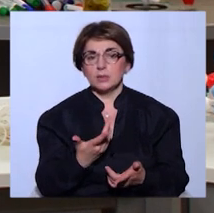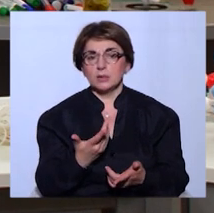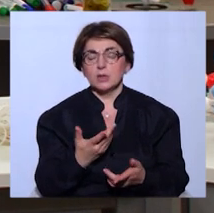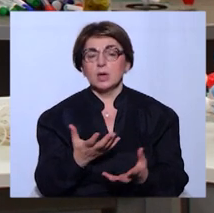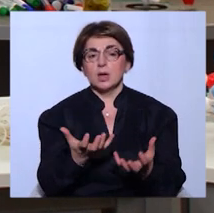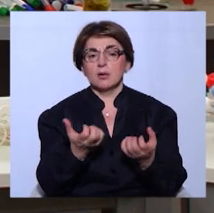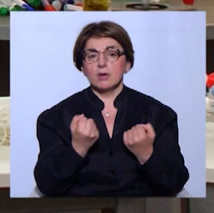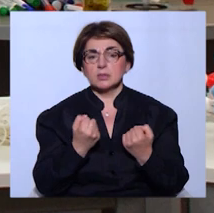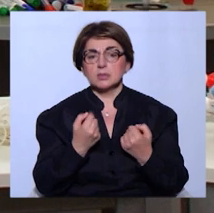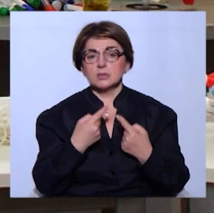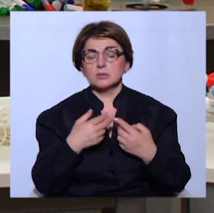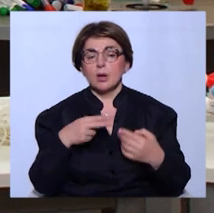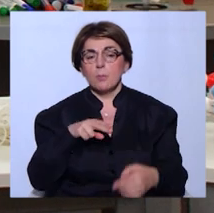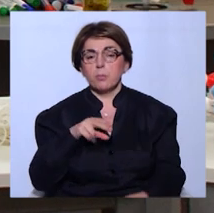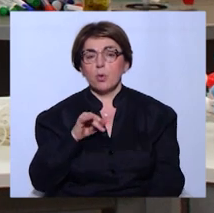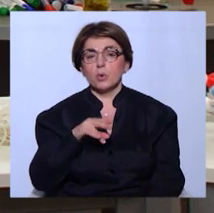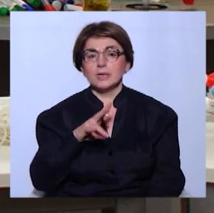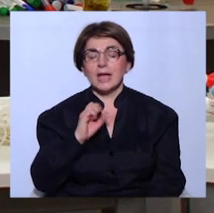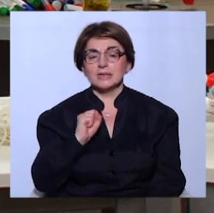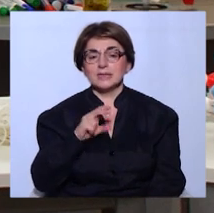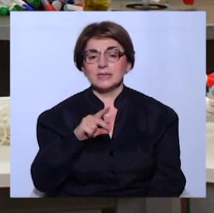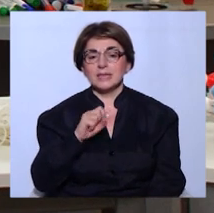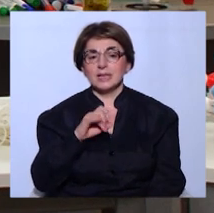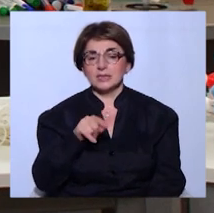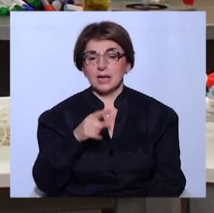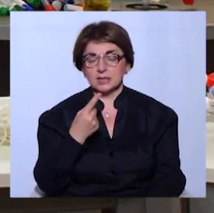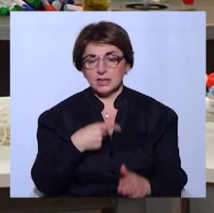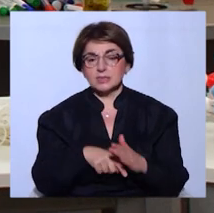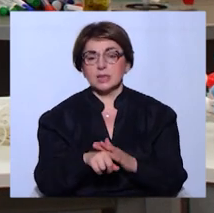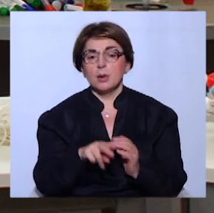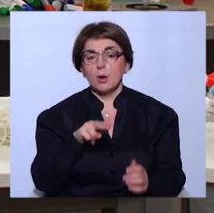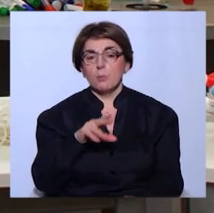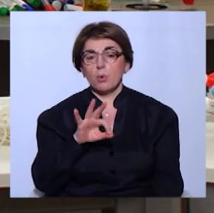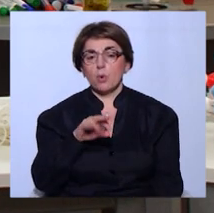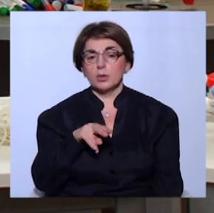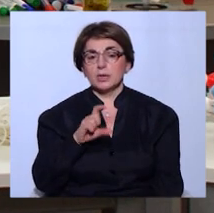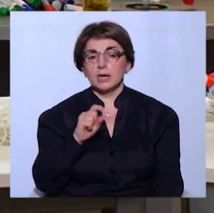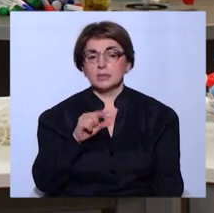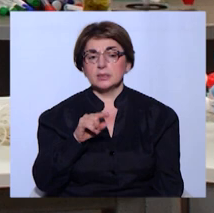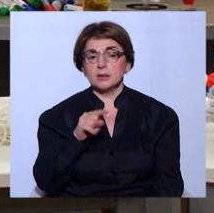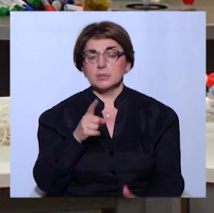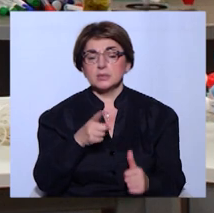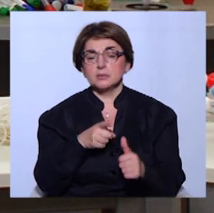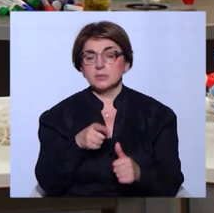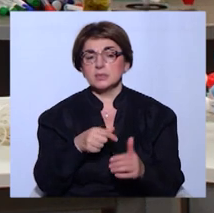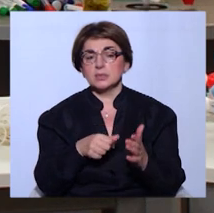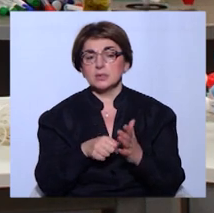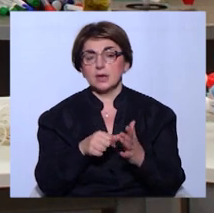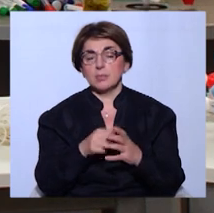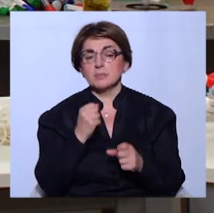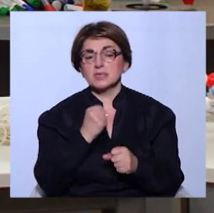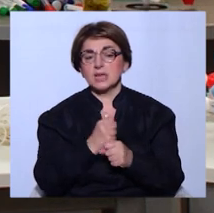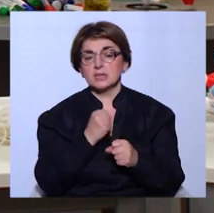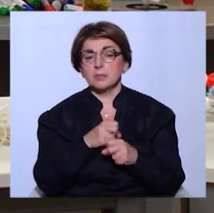რომელიც გვაძლევს უამრავ პოლიმერს. პოლიეთილენი ზუსტად აქედან წარმოსდგა და მისი